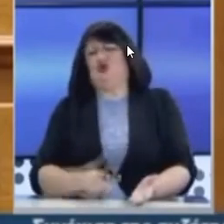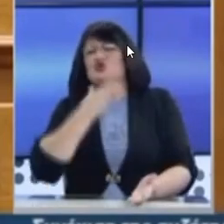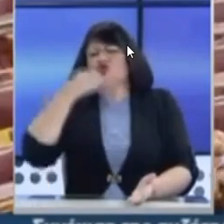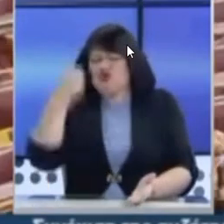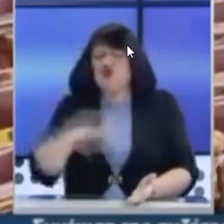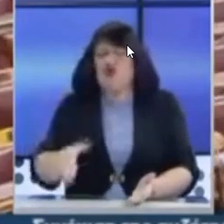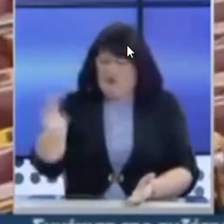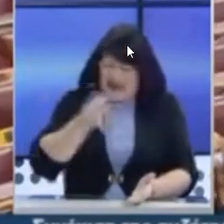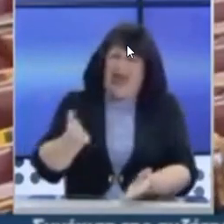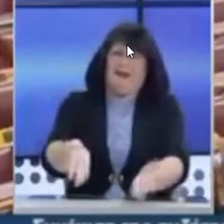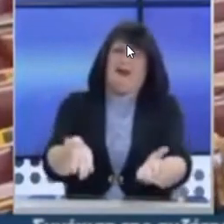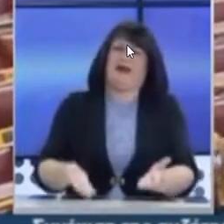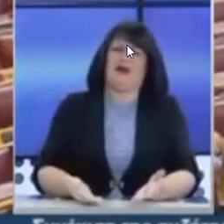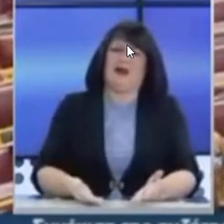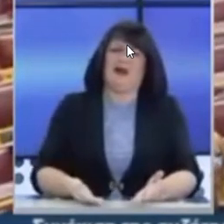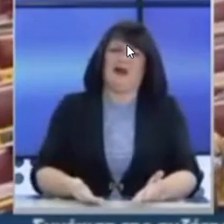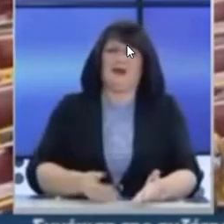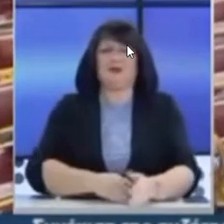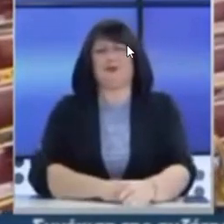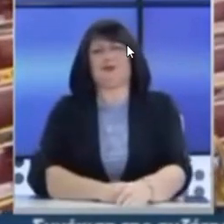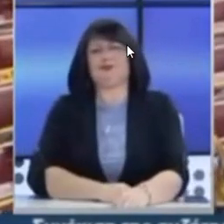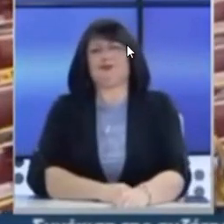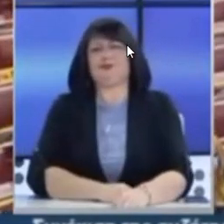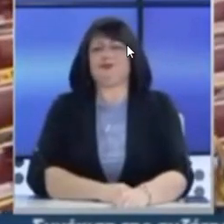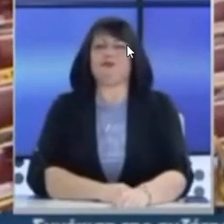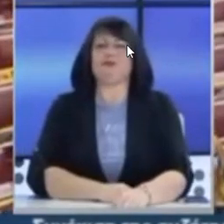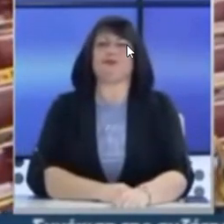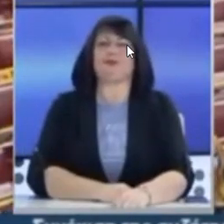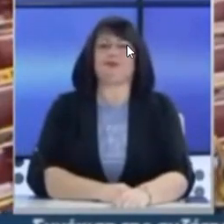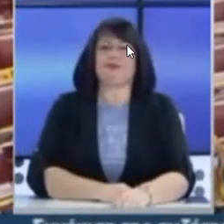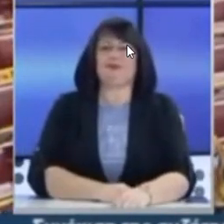Είναι ντροπή να λέγονται αυτά τα πράγματα.